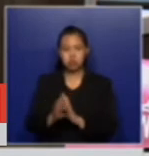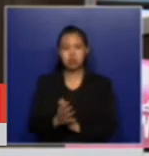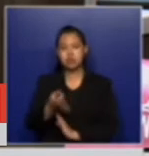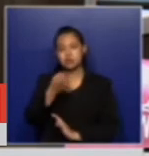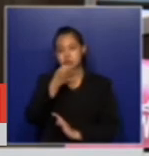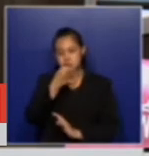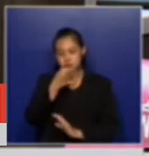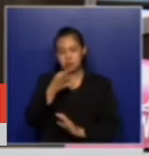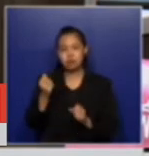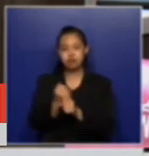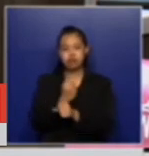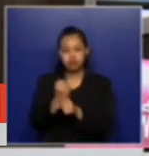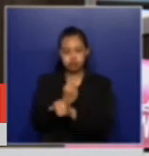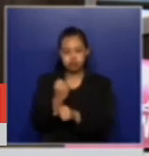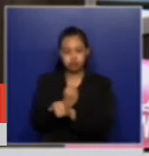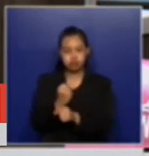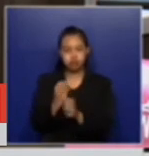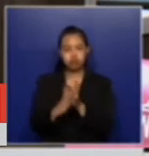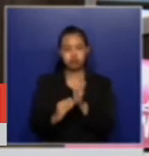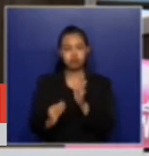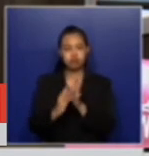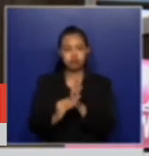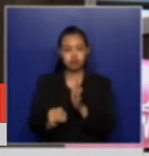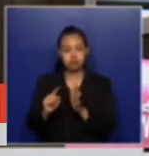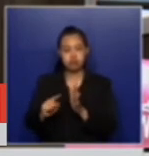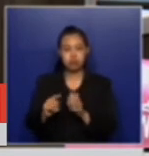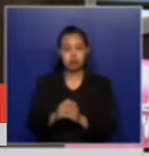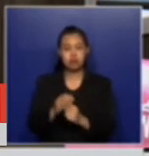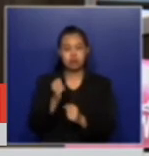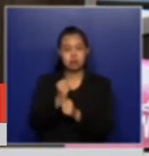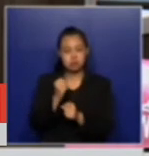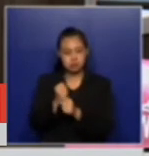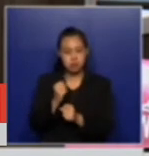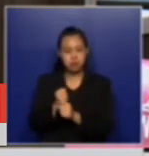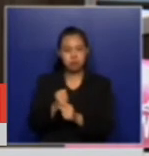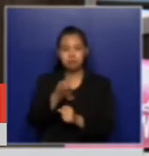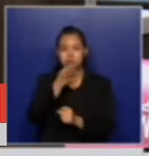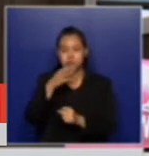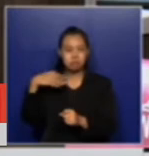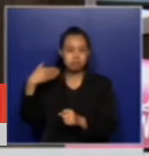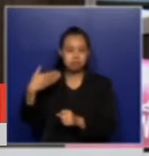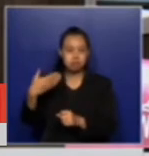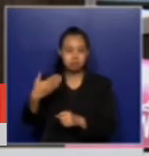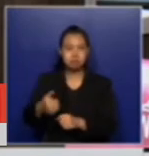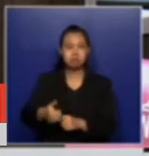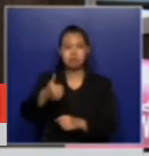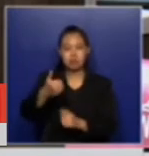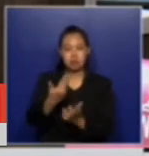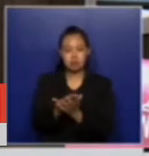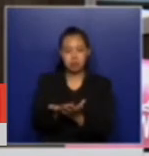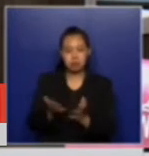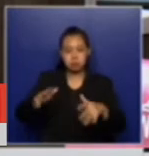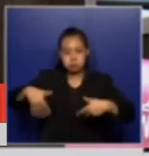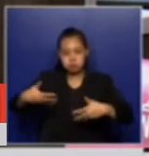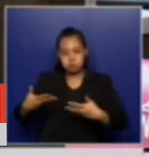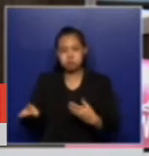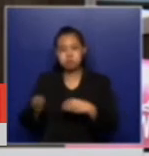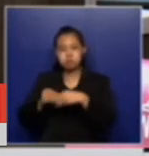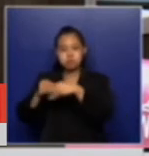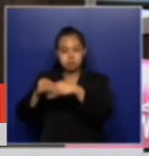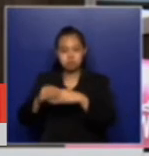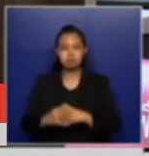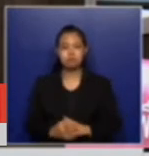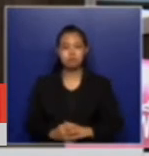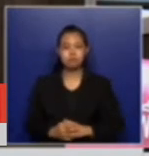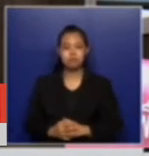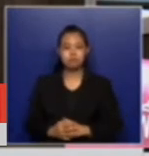ผลผลิตที่ต่อเนื่องที่ต่อหน่วยเนี่ยสูงขึ้นนะฮะเพื่อให้คนไทยนั่นนะ